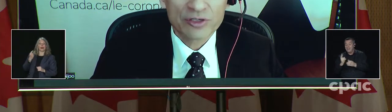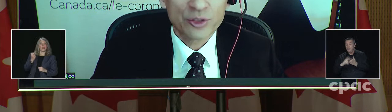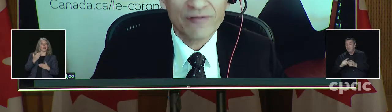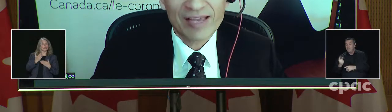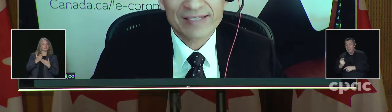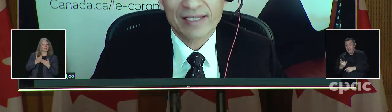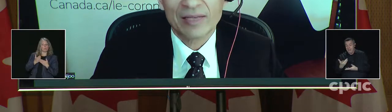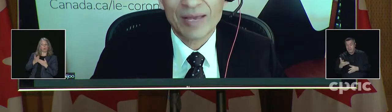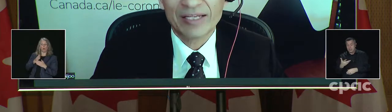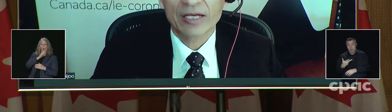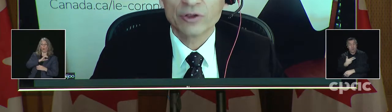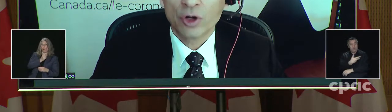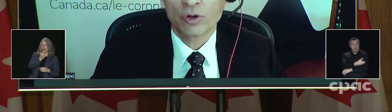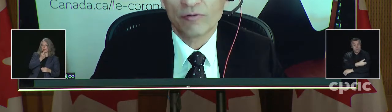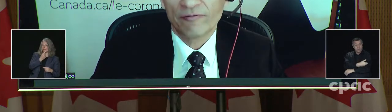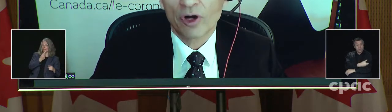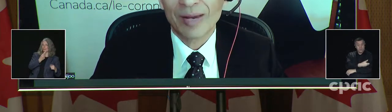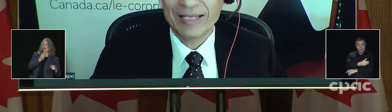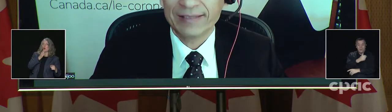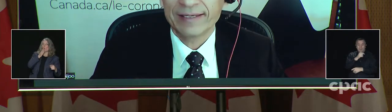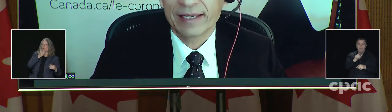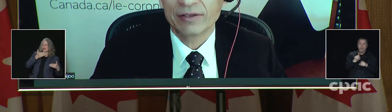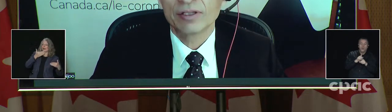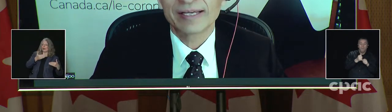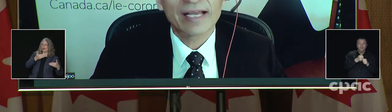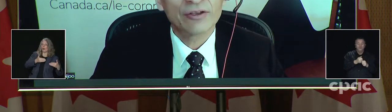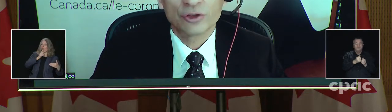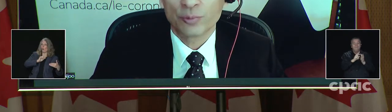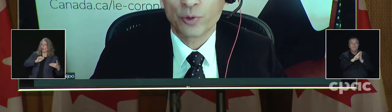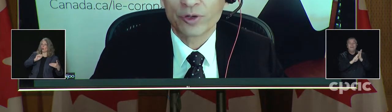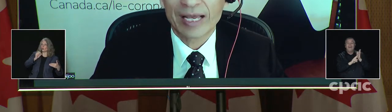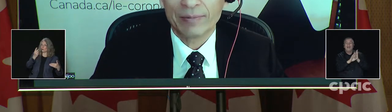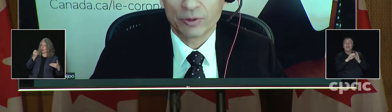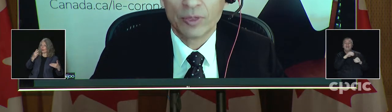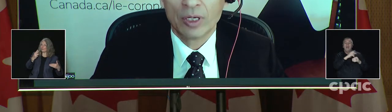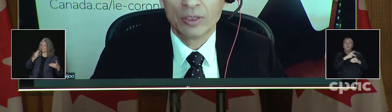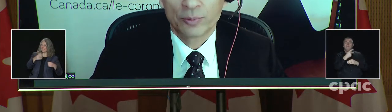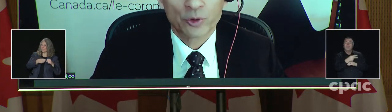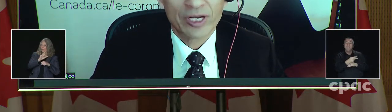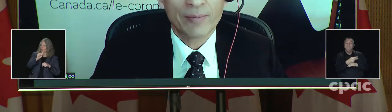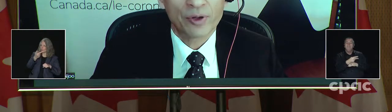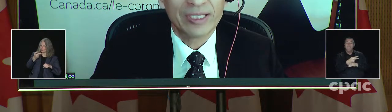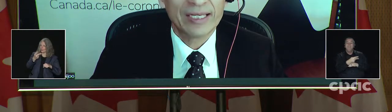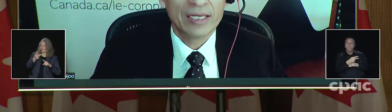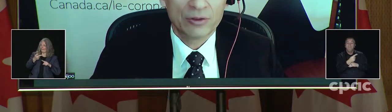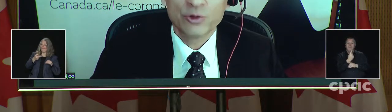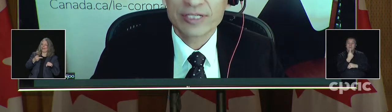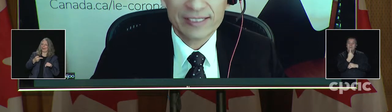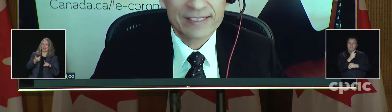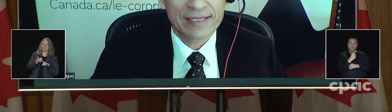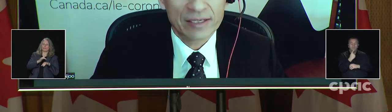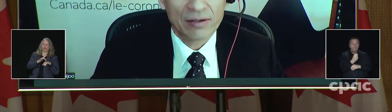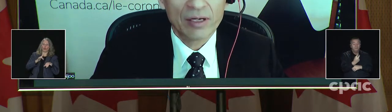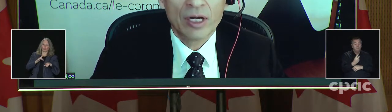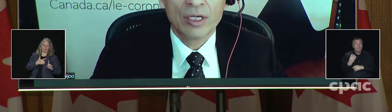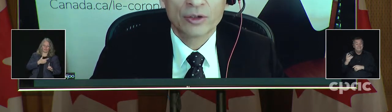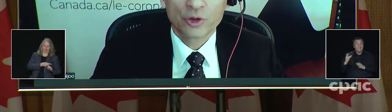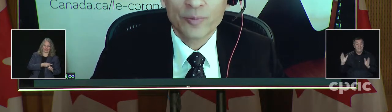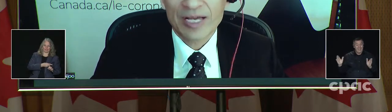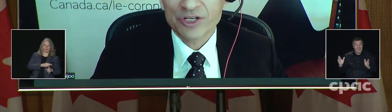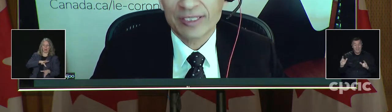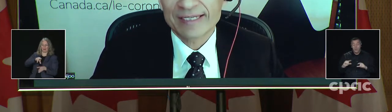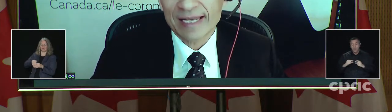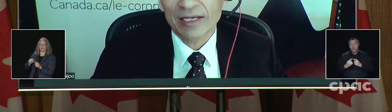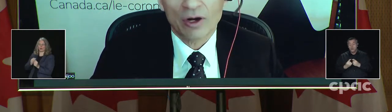ont reçu le vaccin de manière non conforme à l'étiquette dans le cadre du programme pour les 12 à 17 ans, le